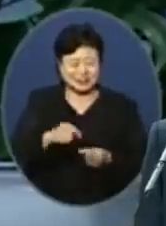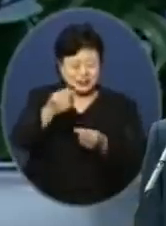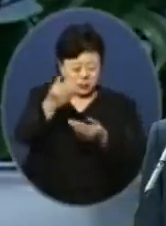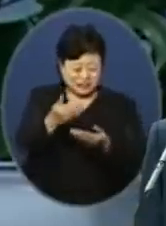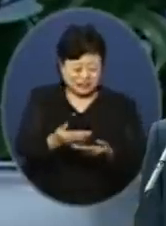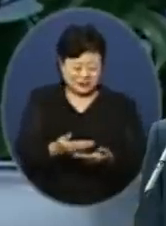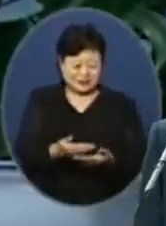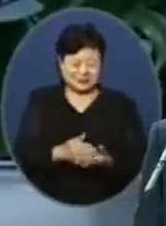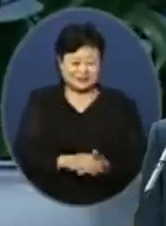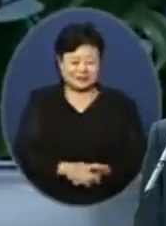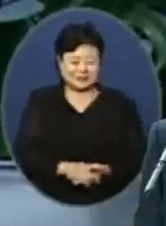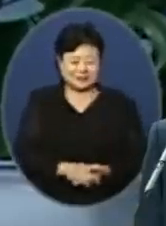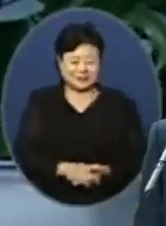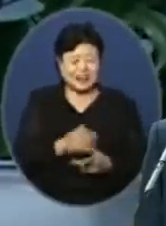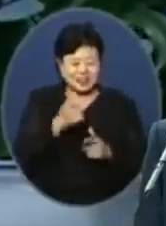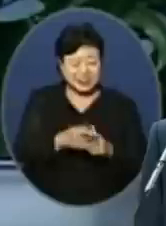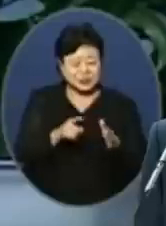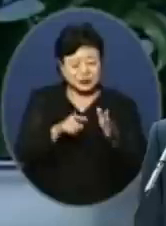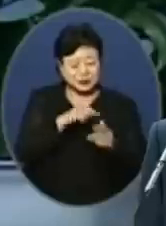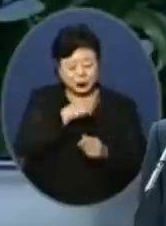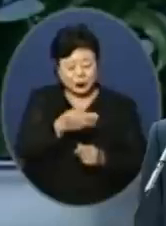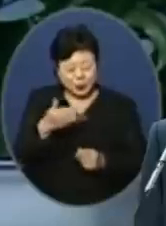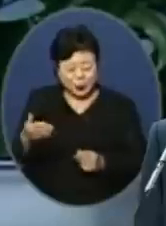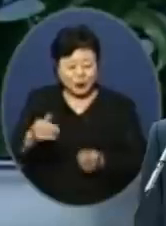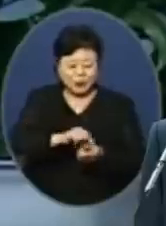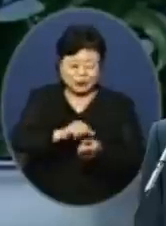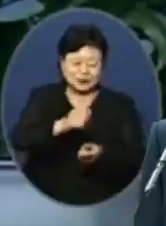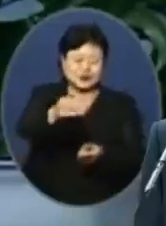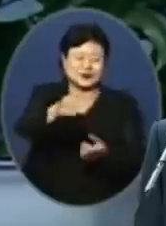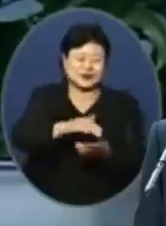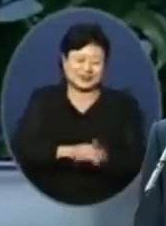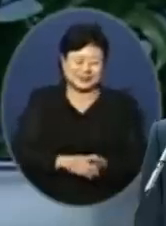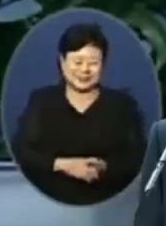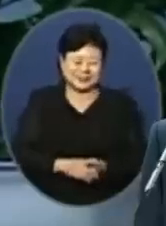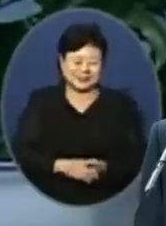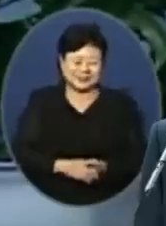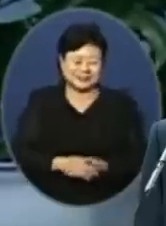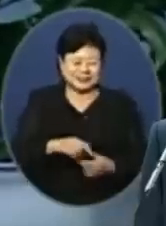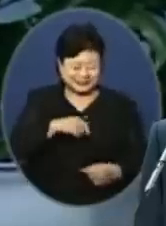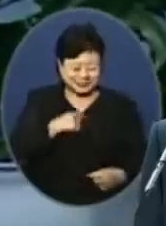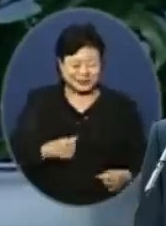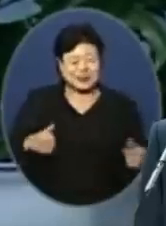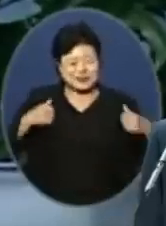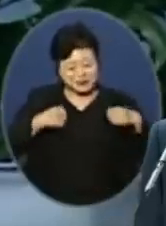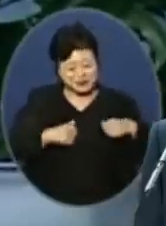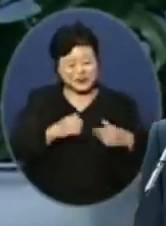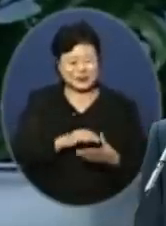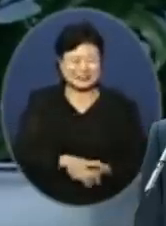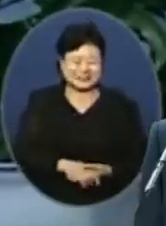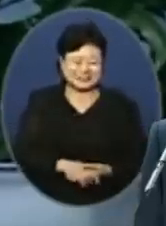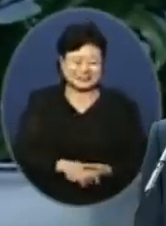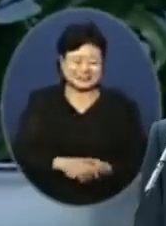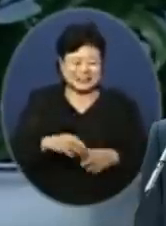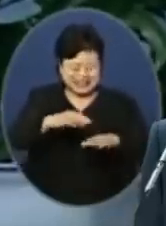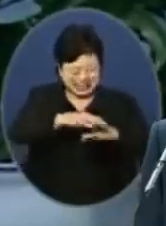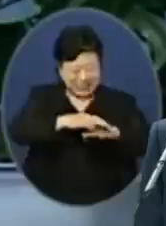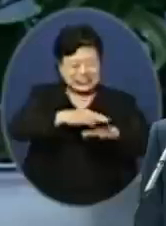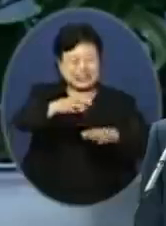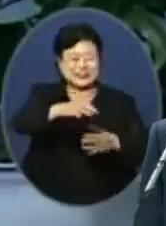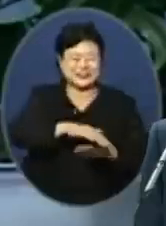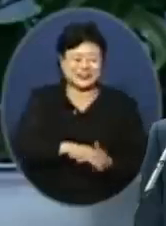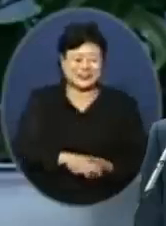건져와서 예수님이 보혈로 씻어주고 의로운 옷을 입혀주고 가락지를